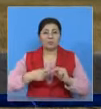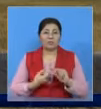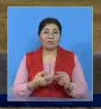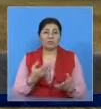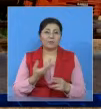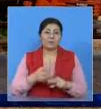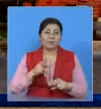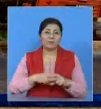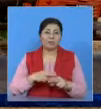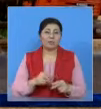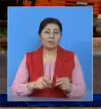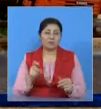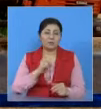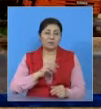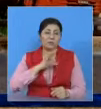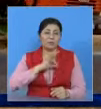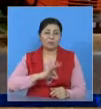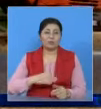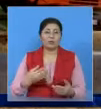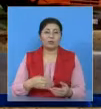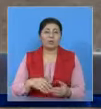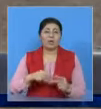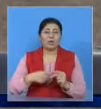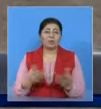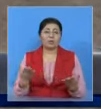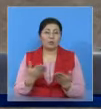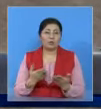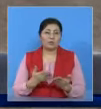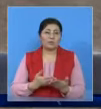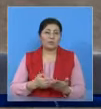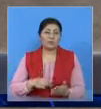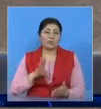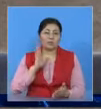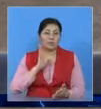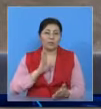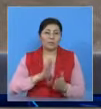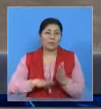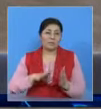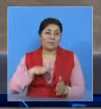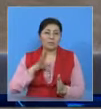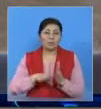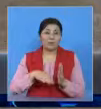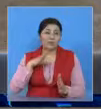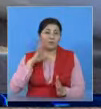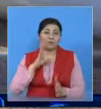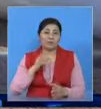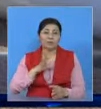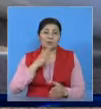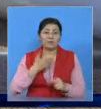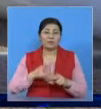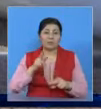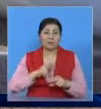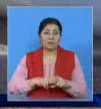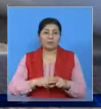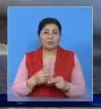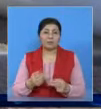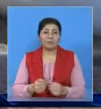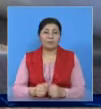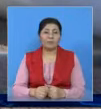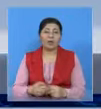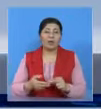методы. Фермеры успешно использовали нулевую технологию, которая актуальна в засушливый период. Также аграрии стараются лишний раз не рыхлить и не копошить